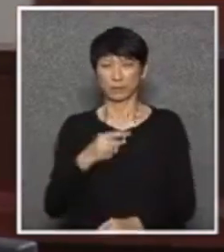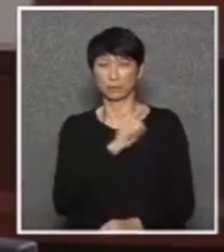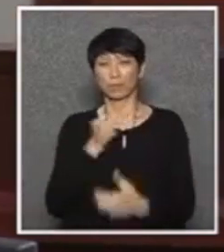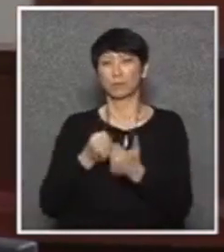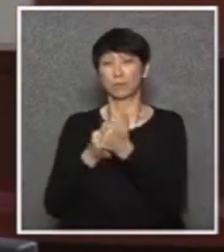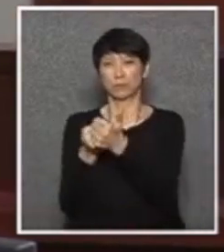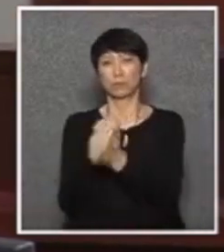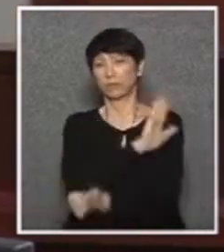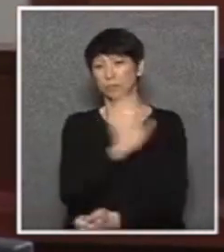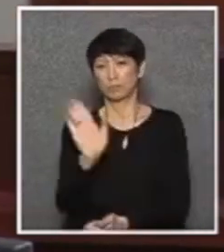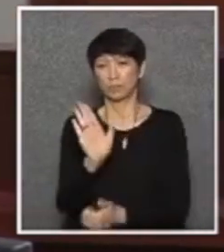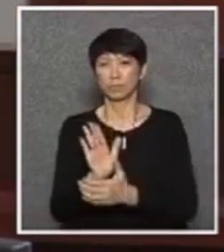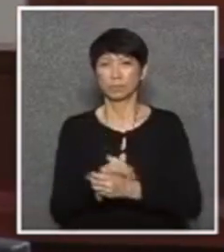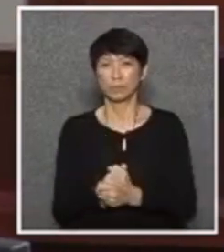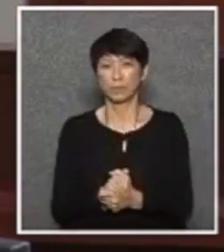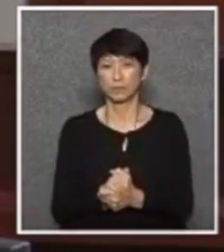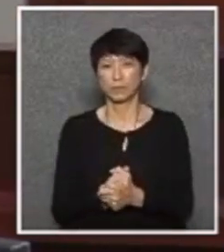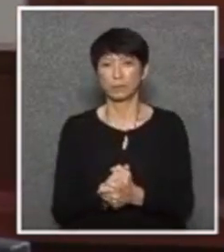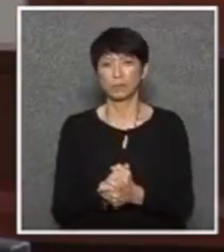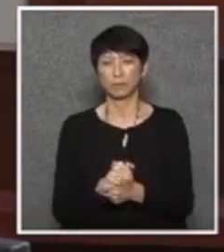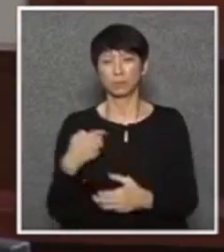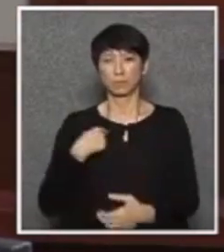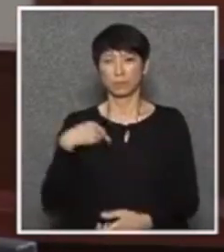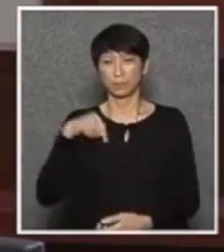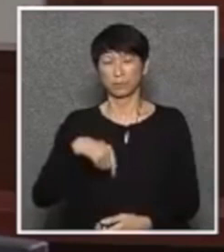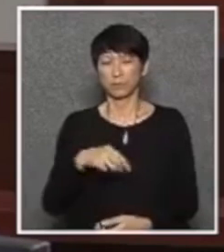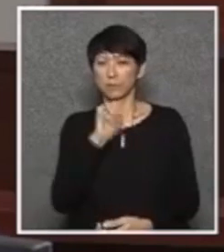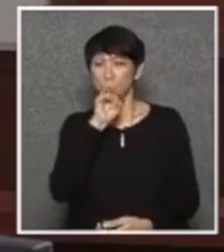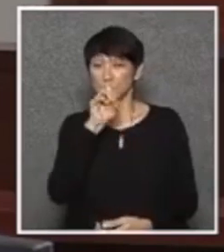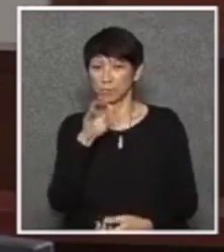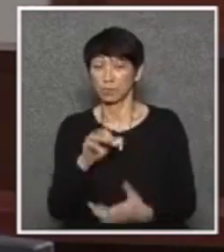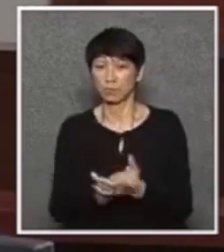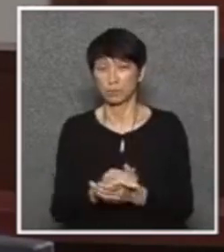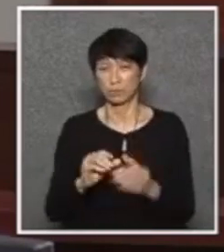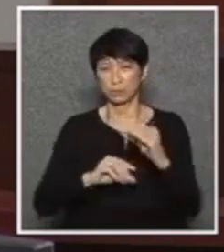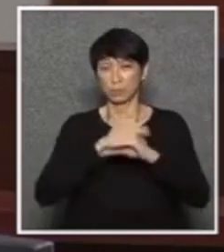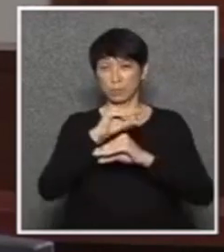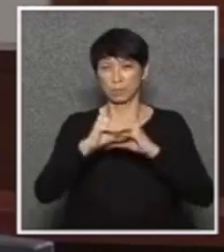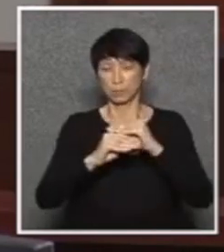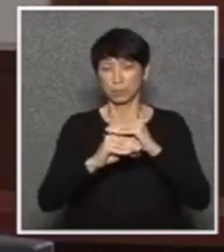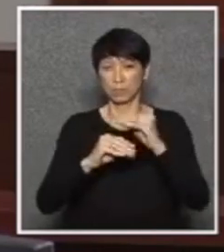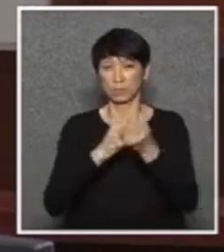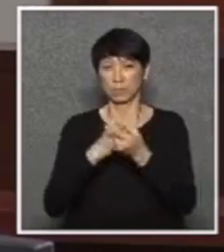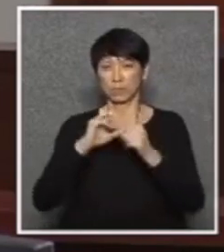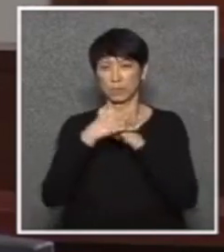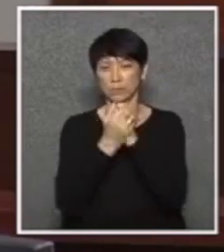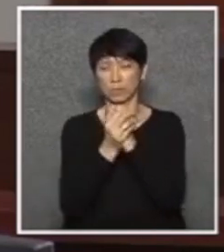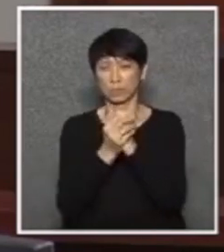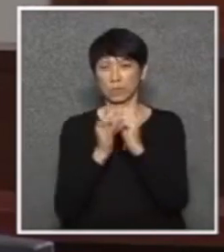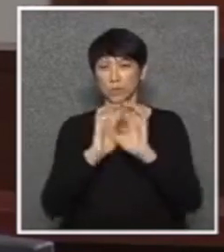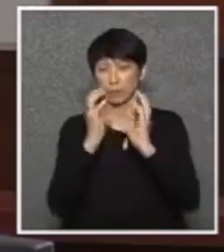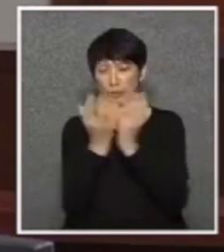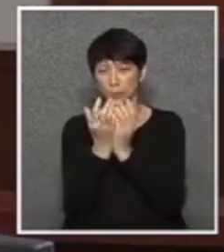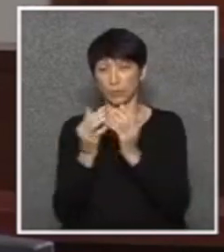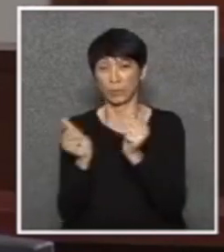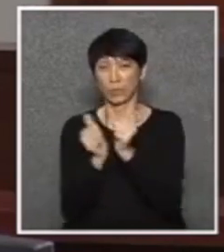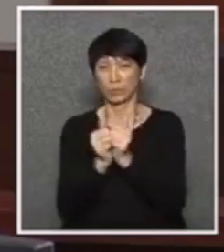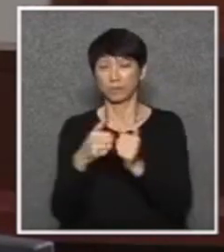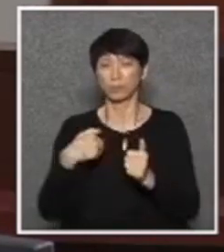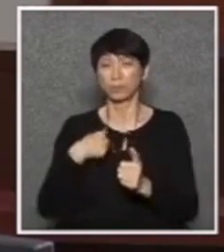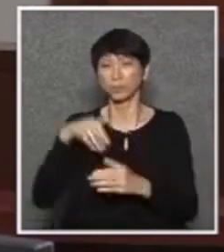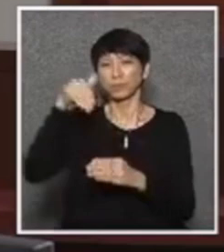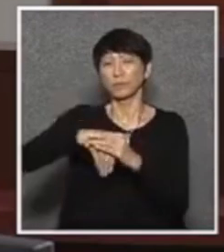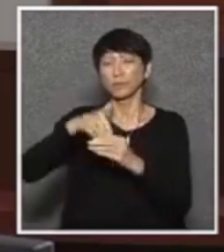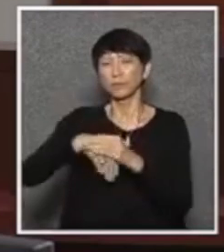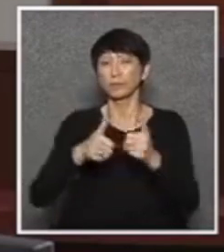持。我在这里要奉献建制派的朋友，你不要以为你口口声声哎呀我投票是